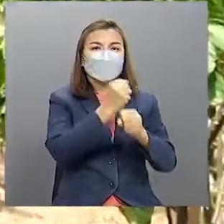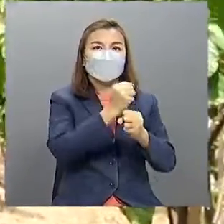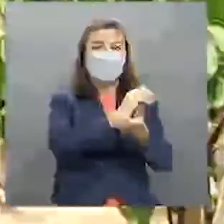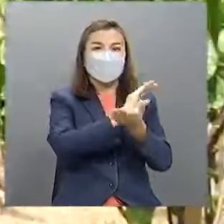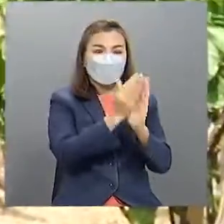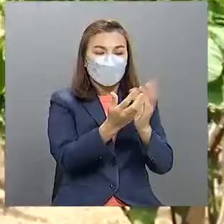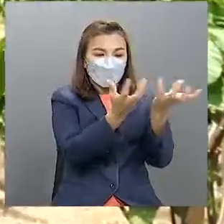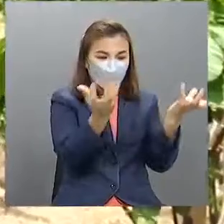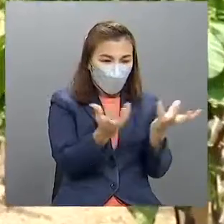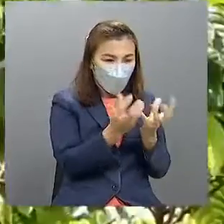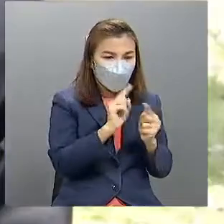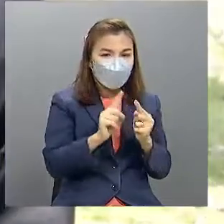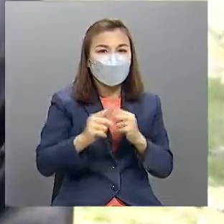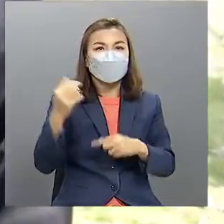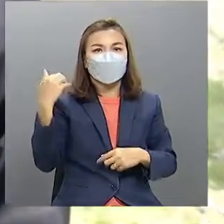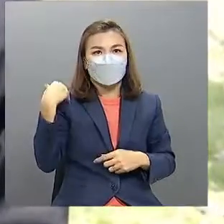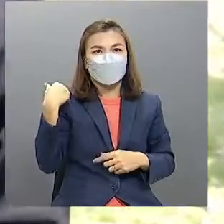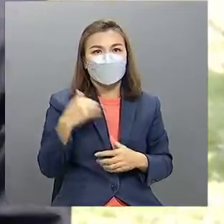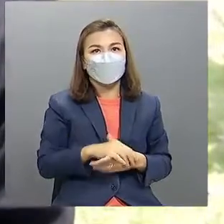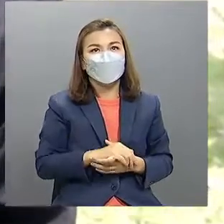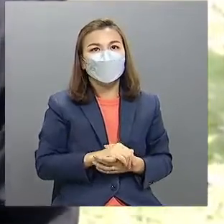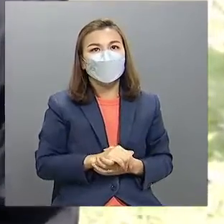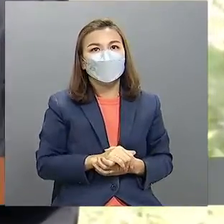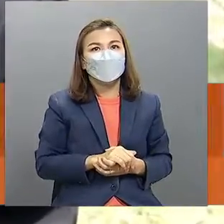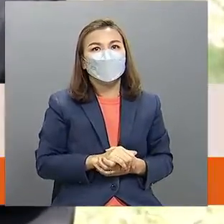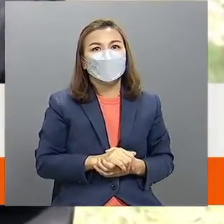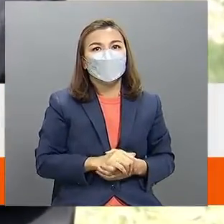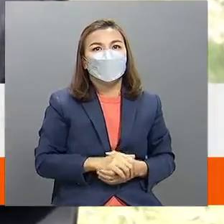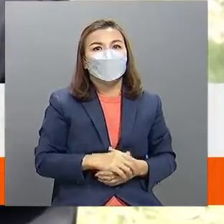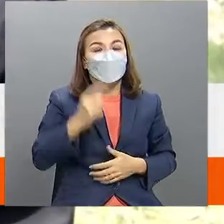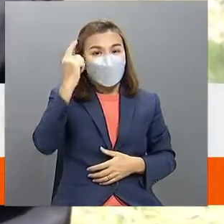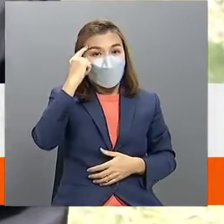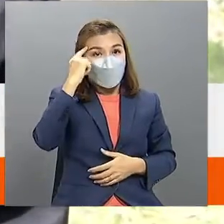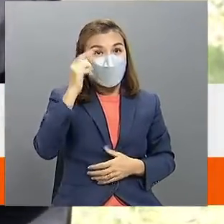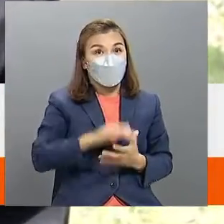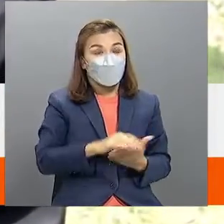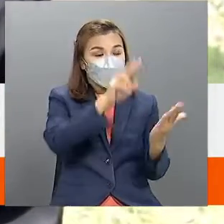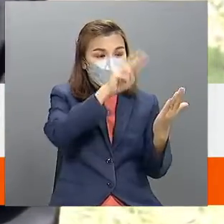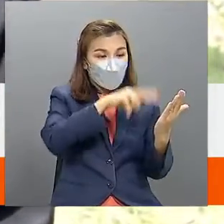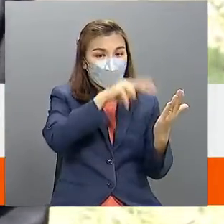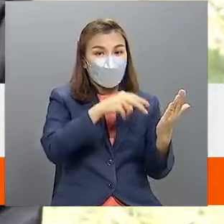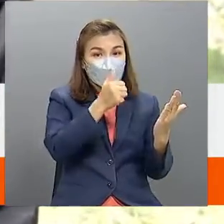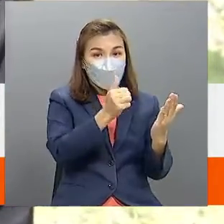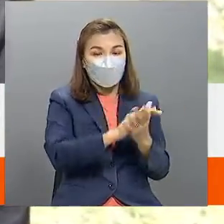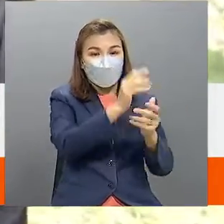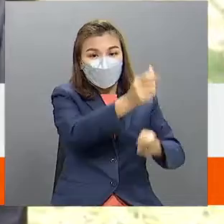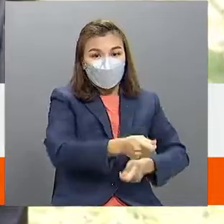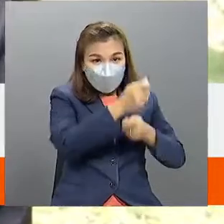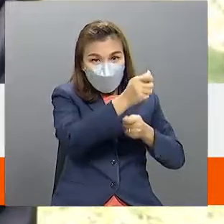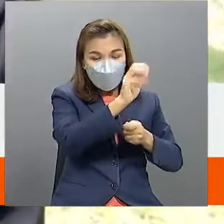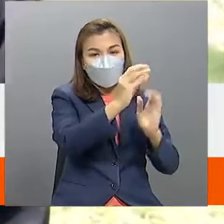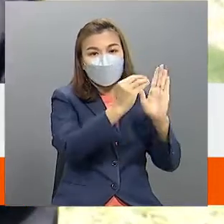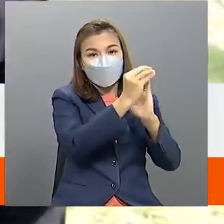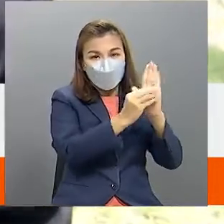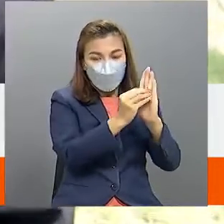างๆอยู่ค่ะ รู้ดีเพราะนั้นพวกท่านไปหาได้ทั้งที่เกษตรจังหวัดเกษตรอำเภอท่านไปหาได้ไปพบ